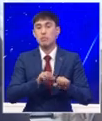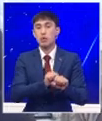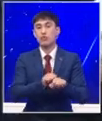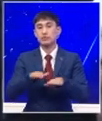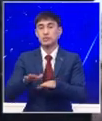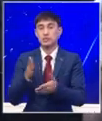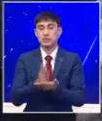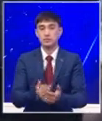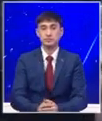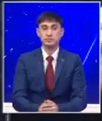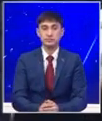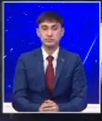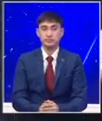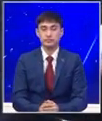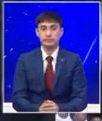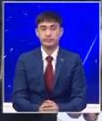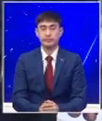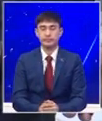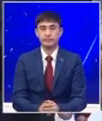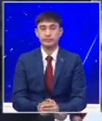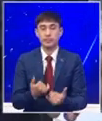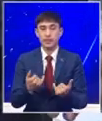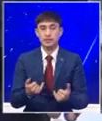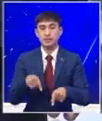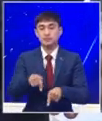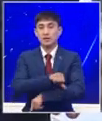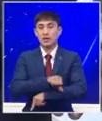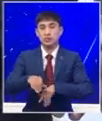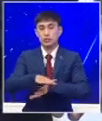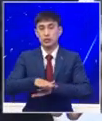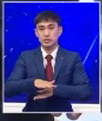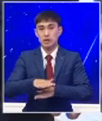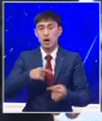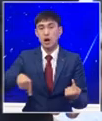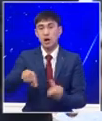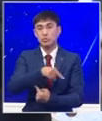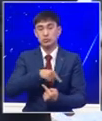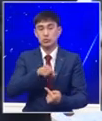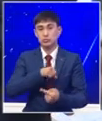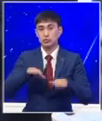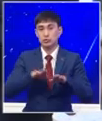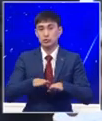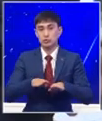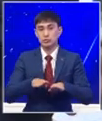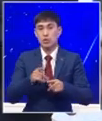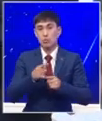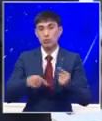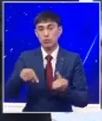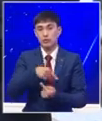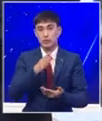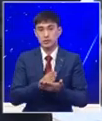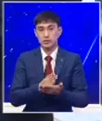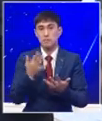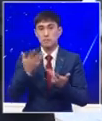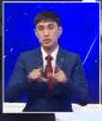парковочные места. Вот граница участка, смотрите, видите, на объездной, без круговой, возьмем участка, полный круговой проезд берем свой,